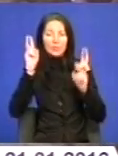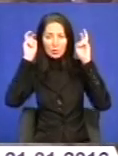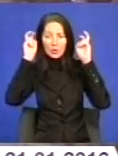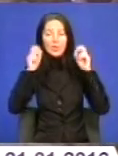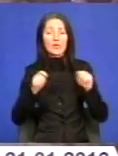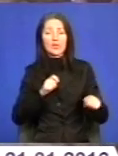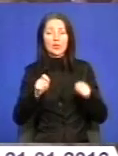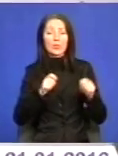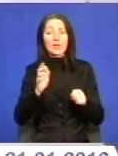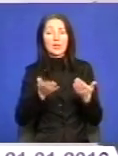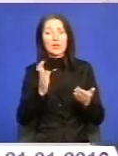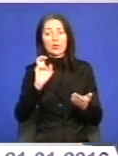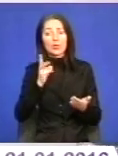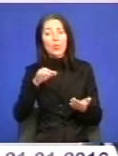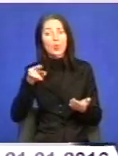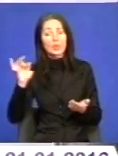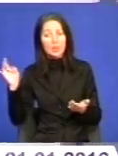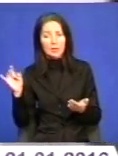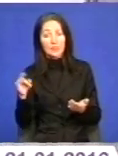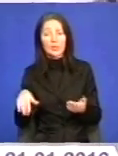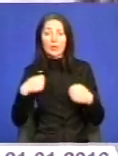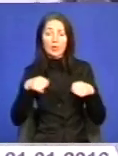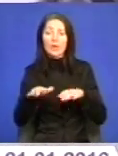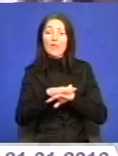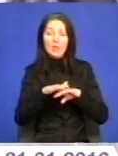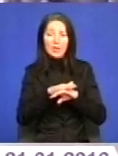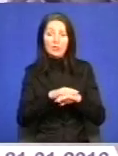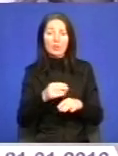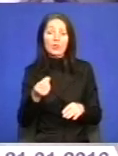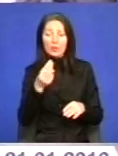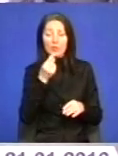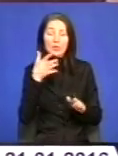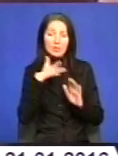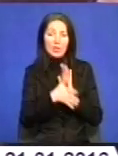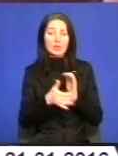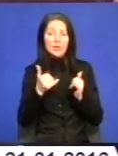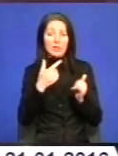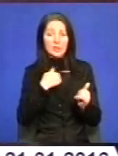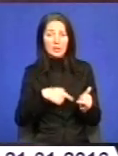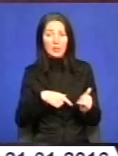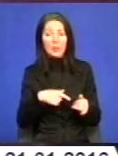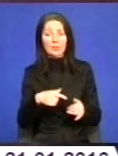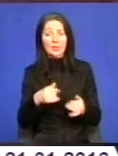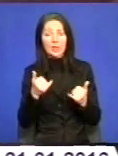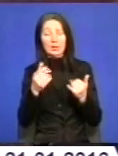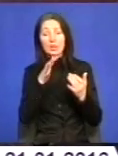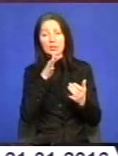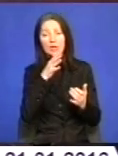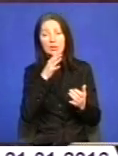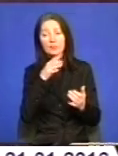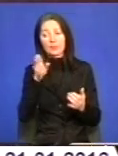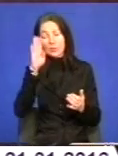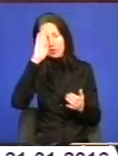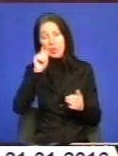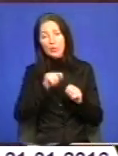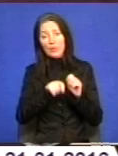скутер. Увесь товар швидко збував на ринку. Готівку витрачав на власні потреби. На даний час підозрюваний перевіряється